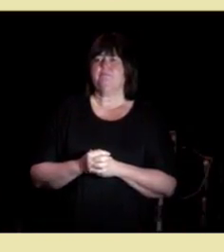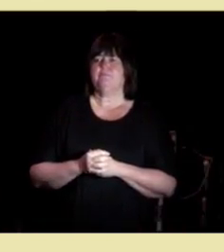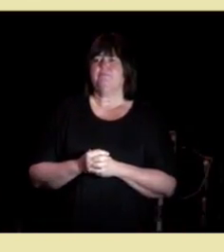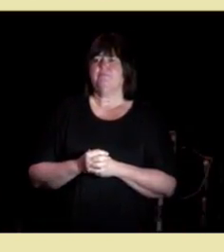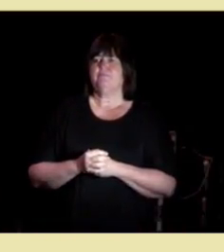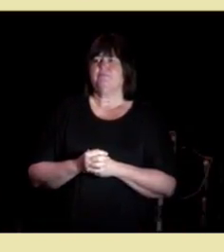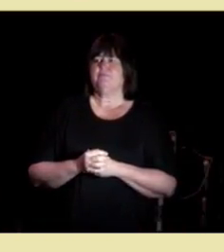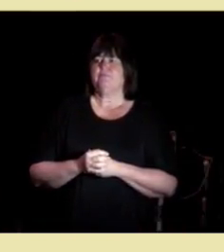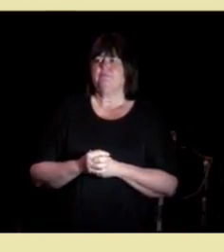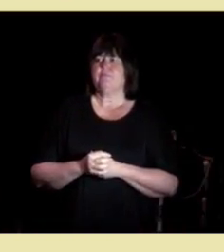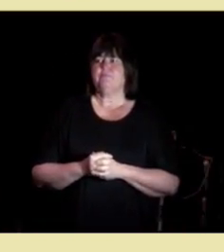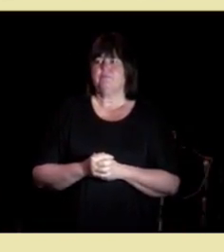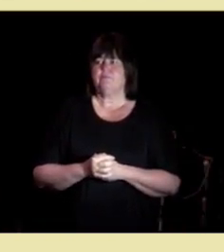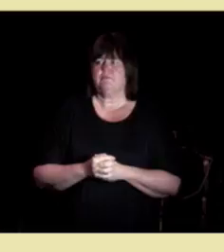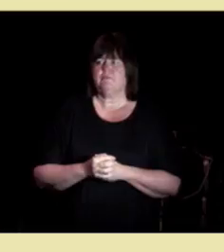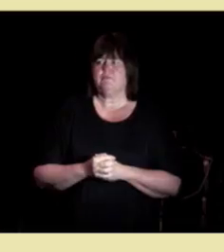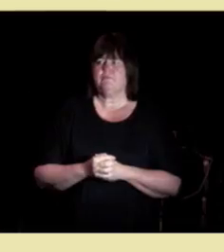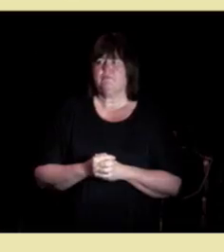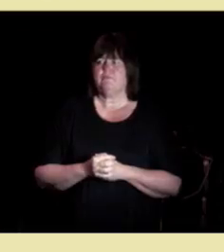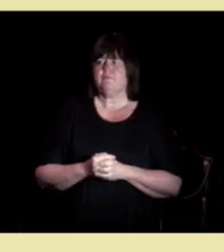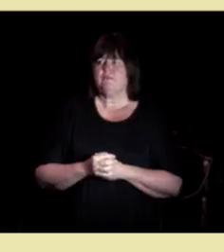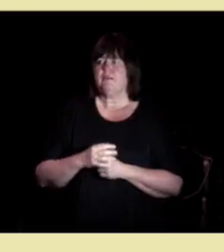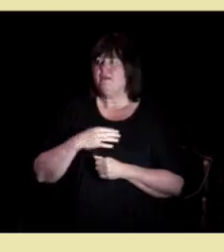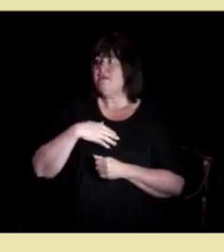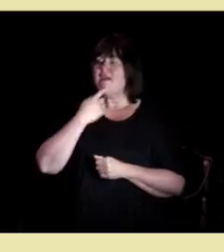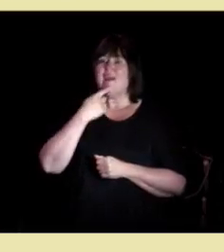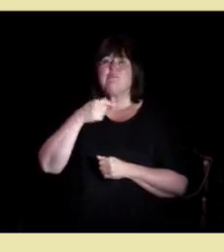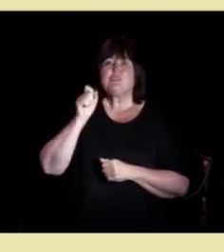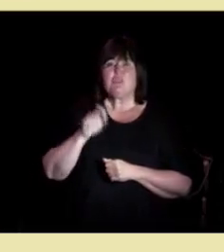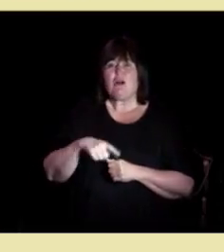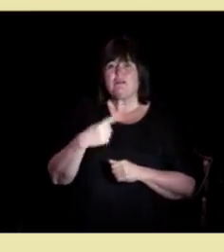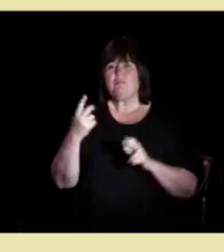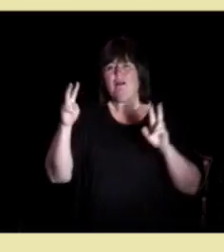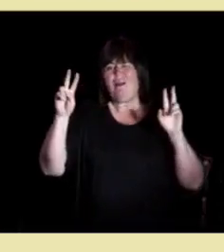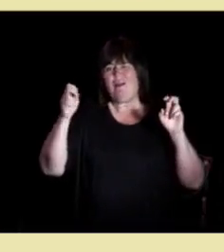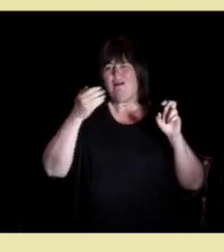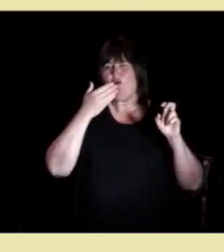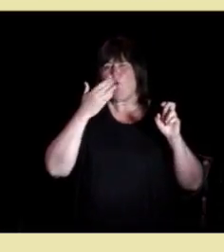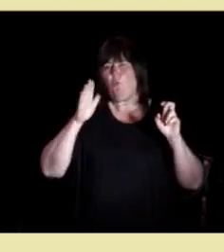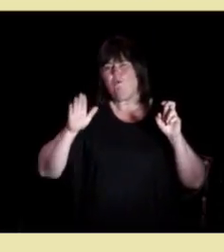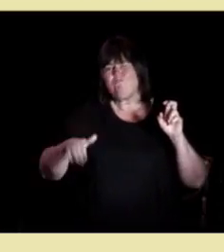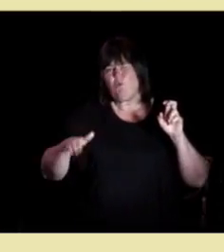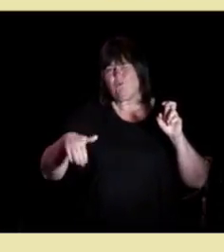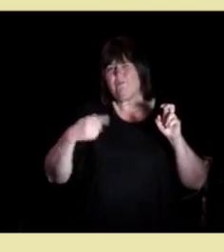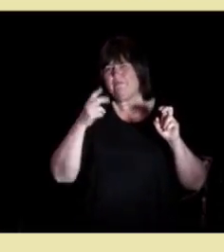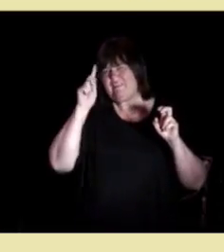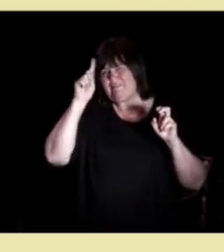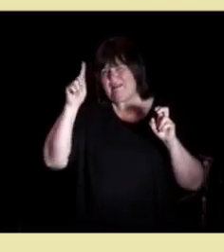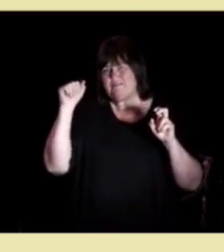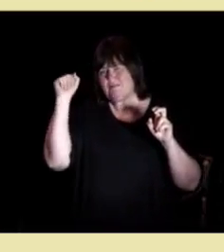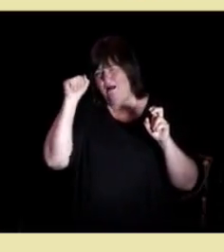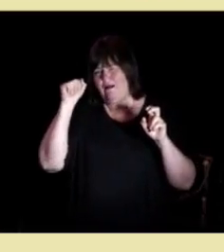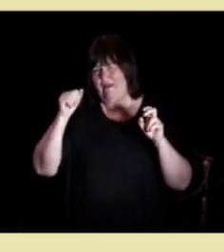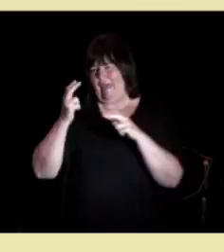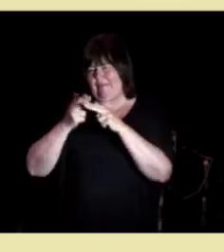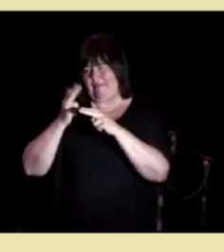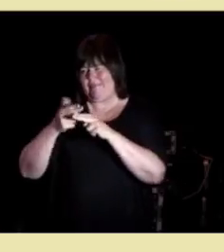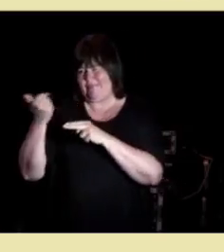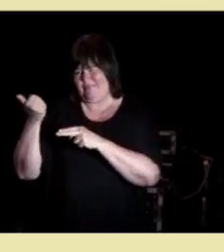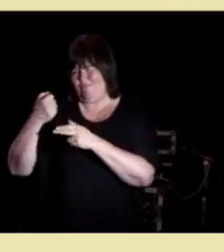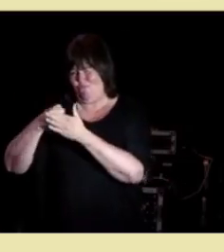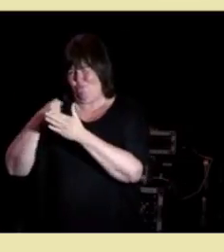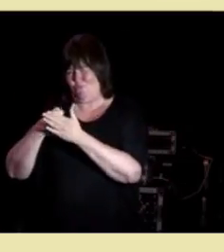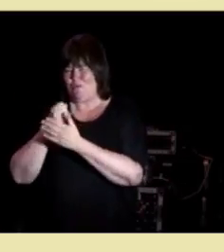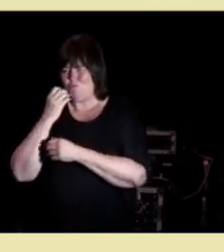La meg starte med godfoten til Nils Arne Eggen. Han har nettopp hatt gode erfaringer med